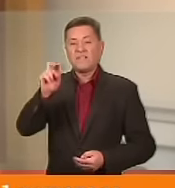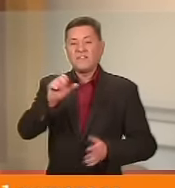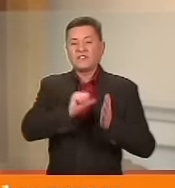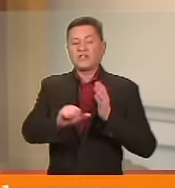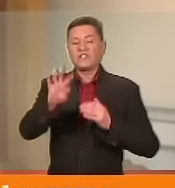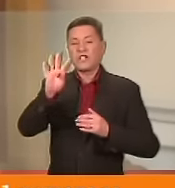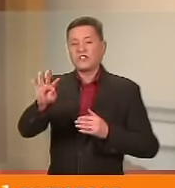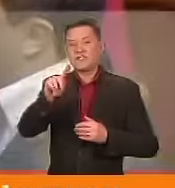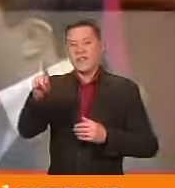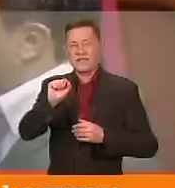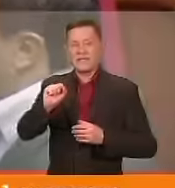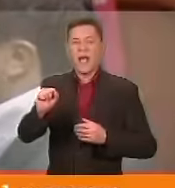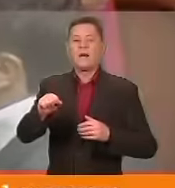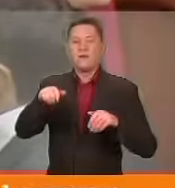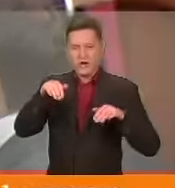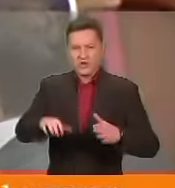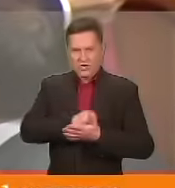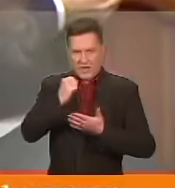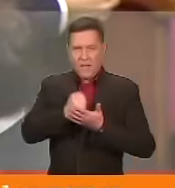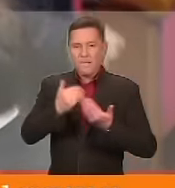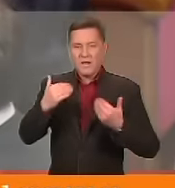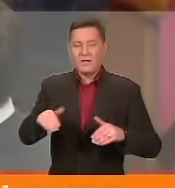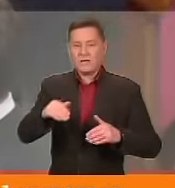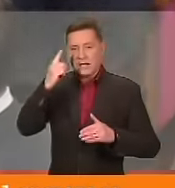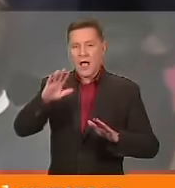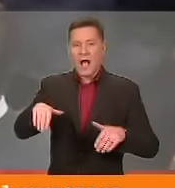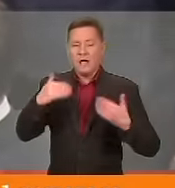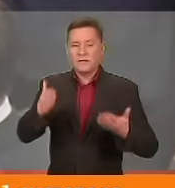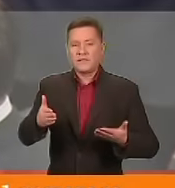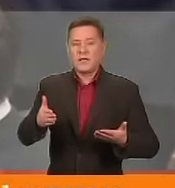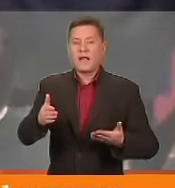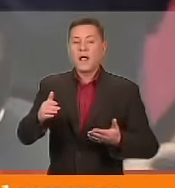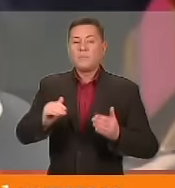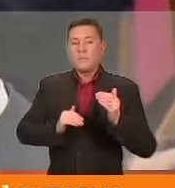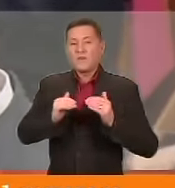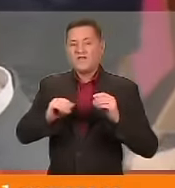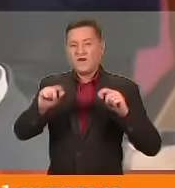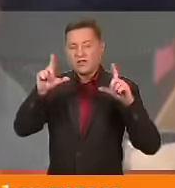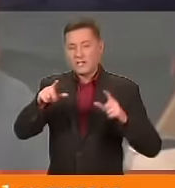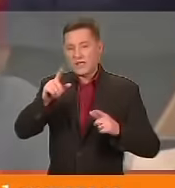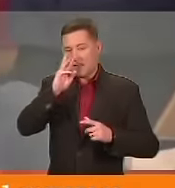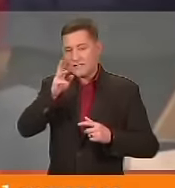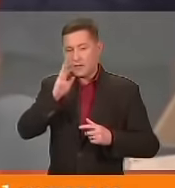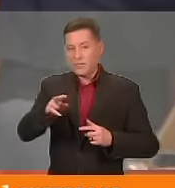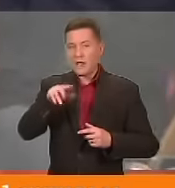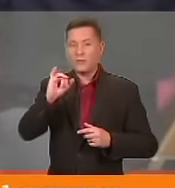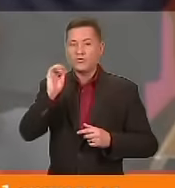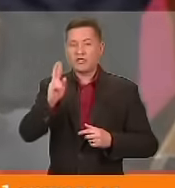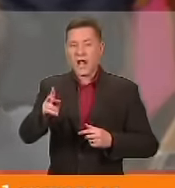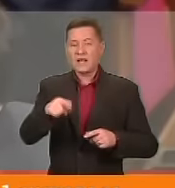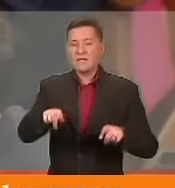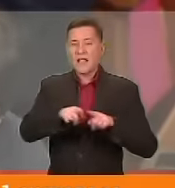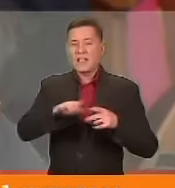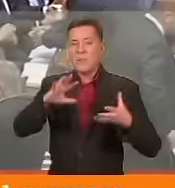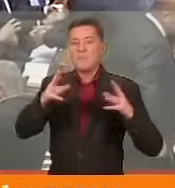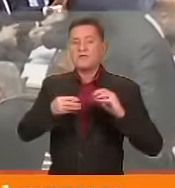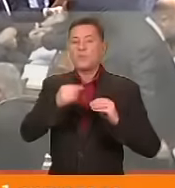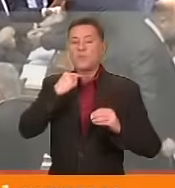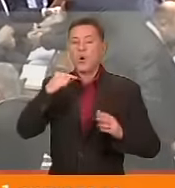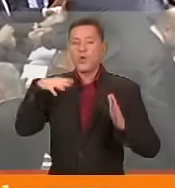264 за, рішення прийнято. Автор пропонування про підвищення зарплат, нардеп Олексій Мушак, таким підсумком голосування